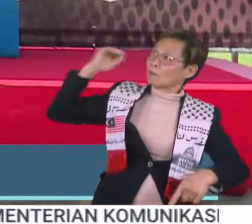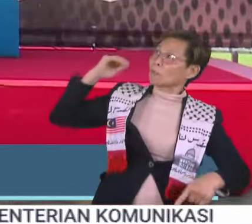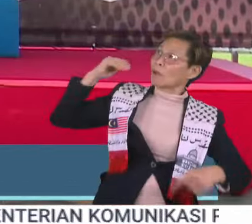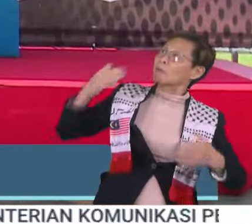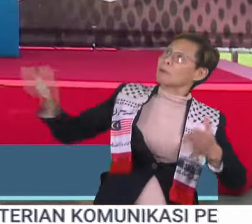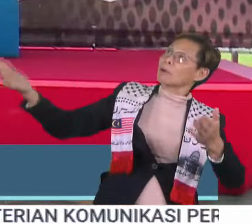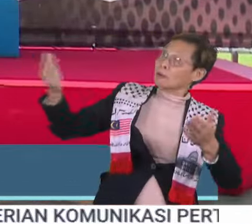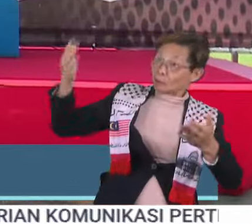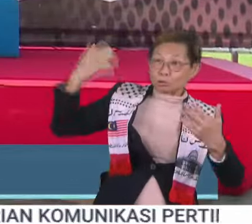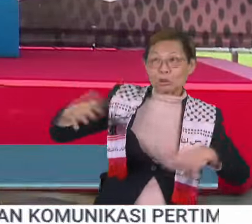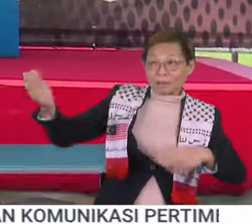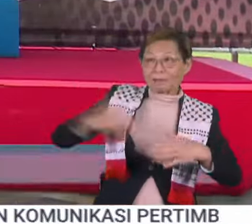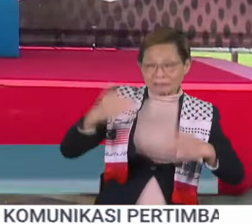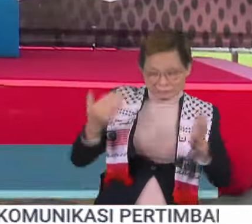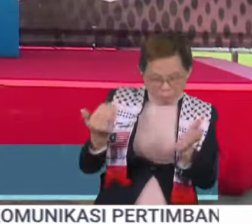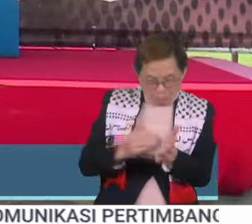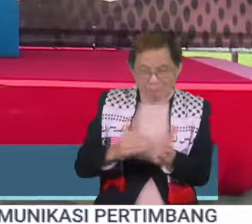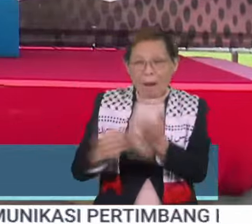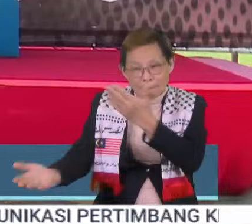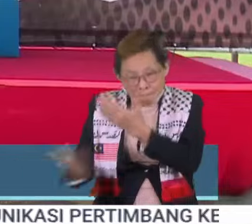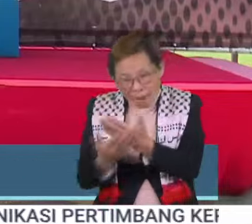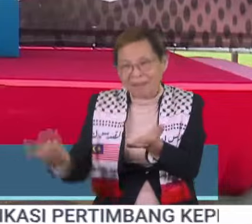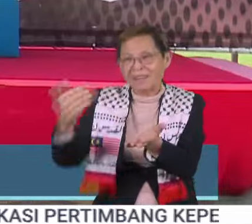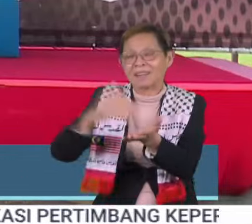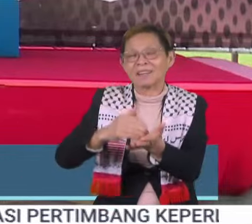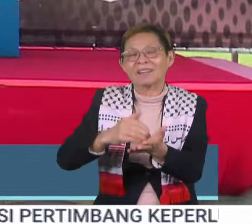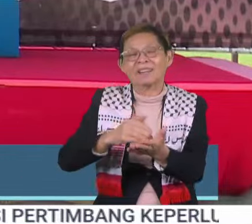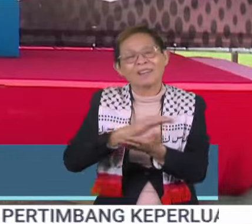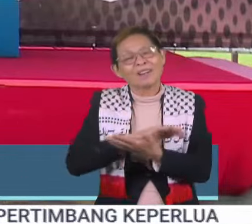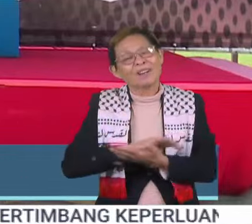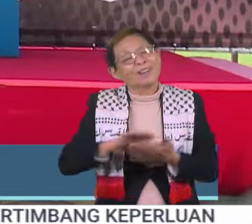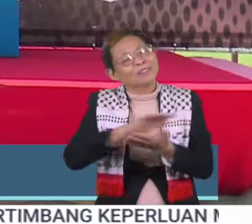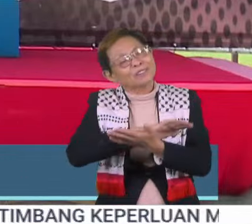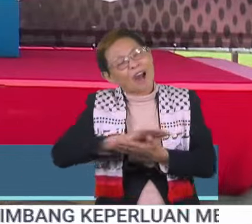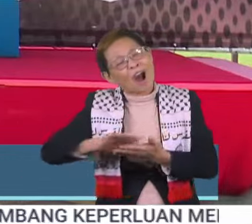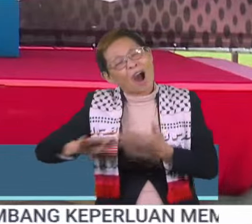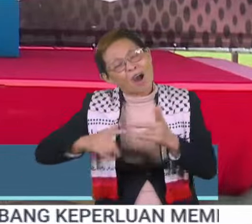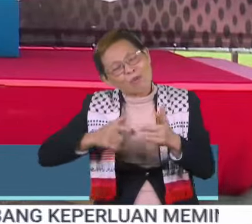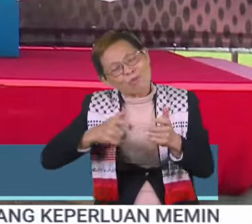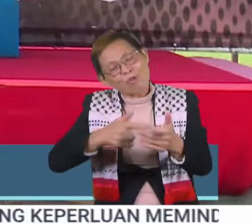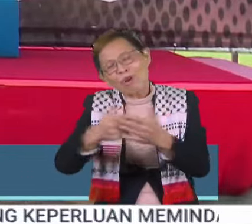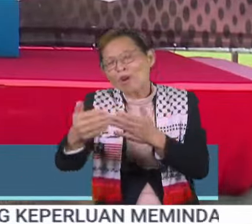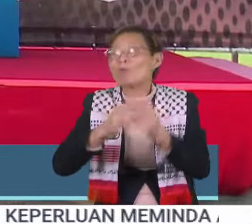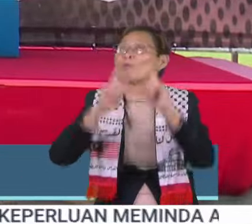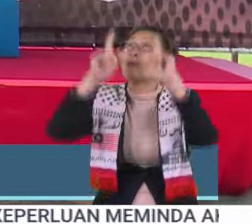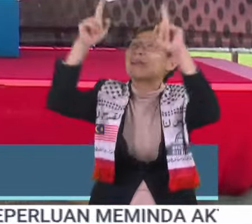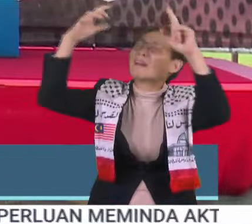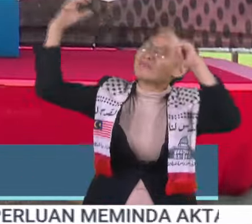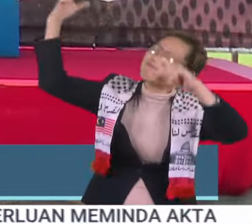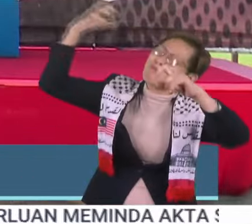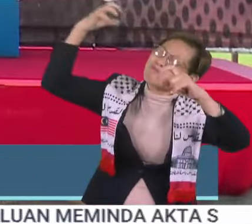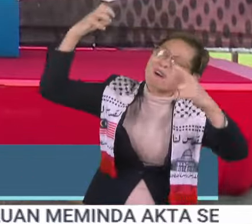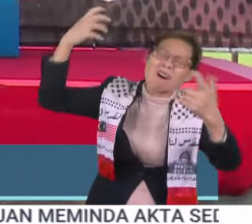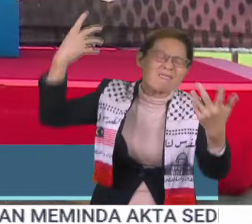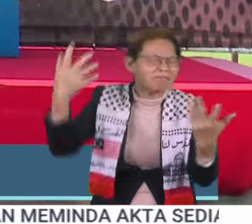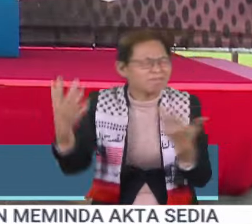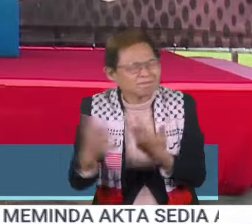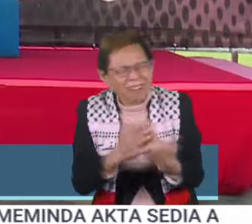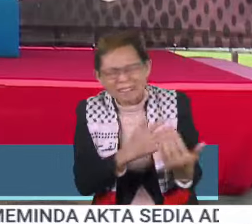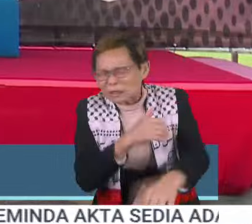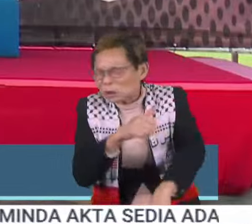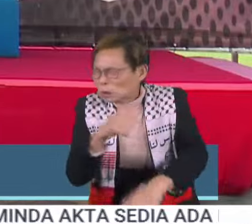like to come back again. Lepas tu dia kata, it's a very nice race, walaupun panas, walaupun terik, walaupun